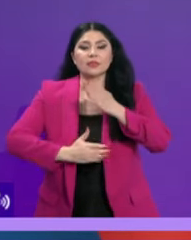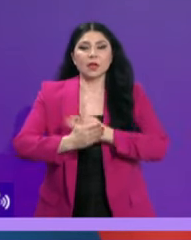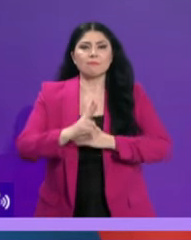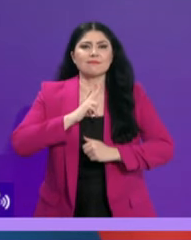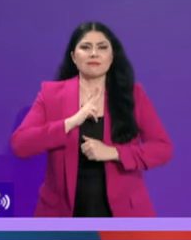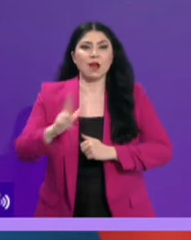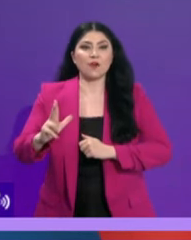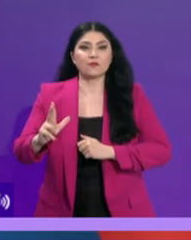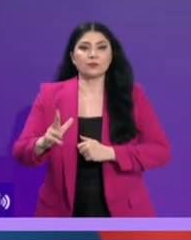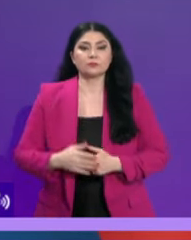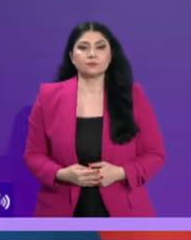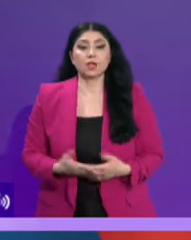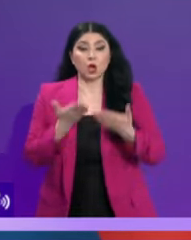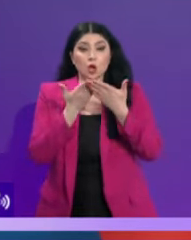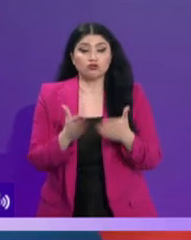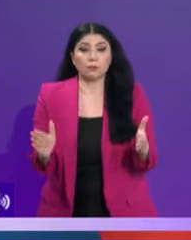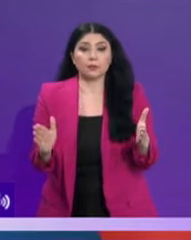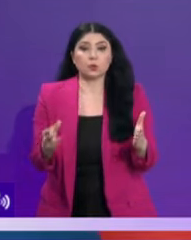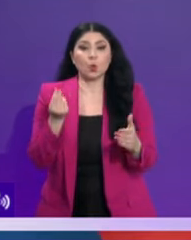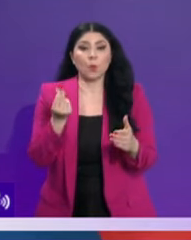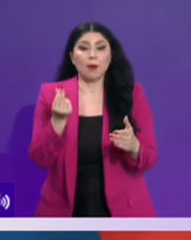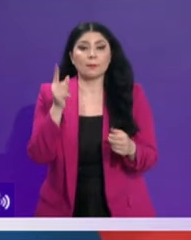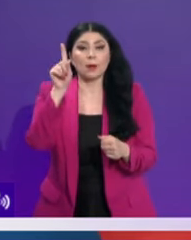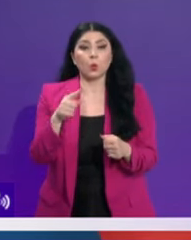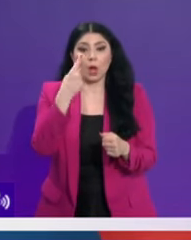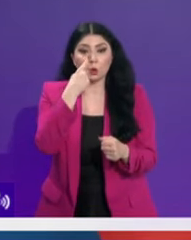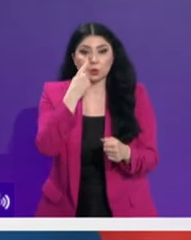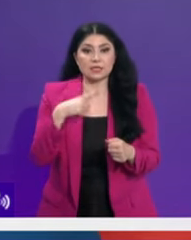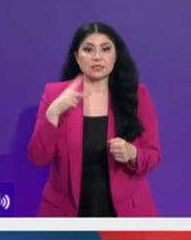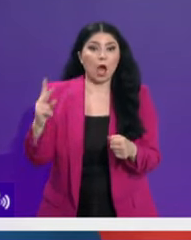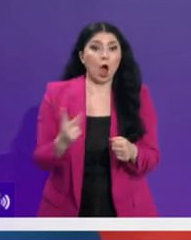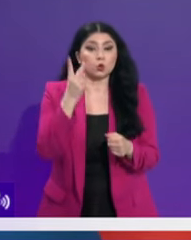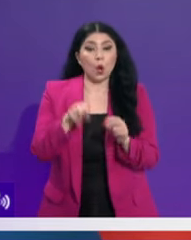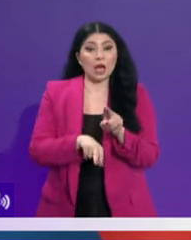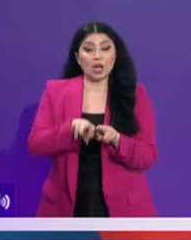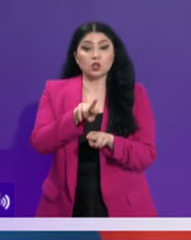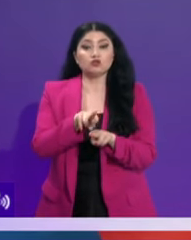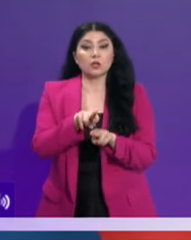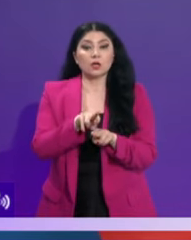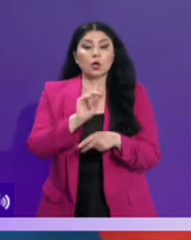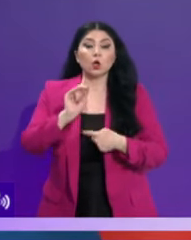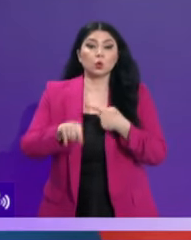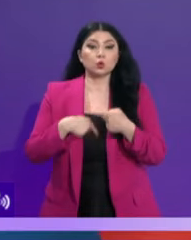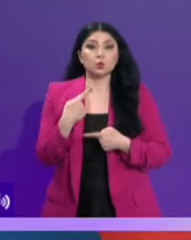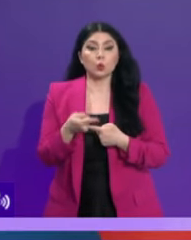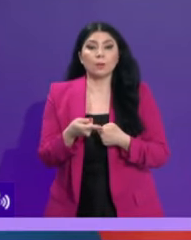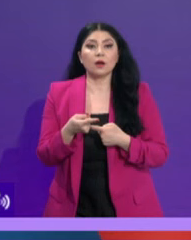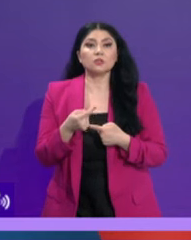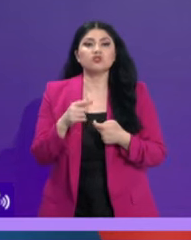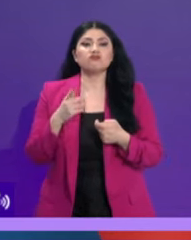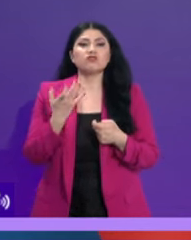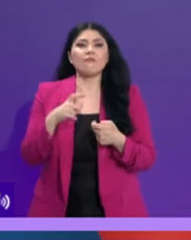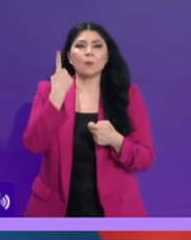grav, începând cu banii pe luna iunie. Este a doua creștere după cea de la începutul